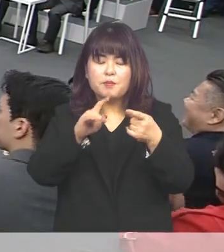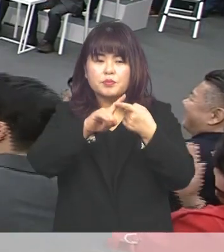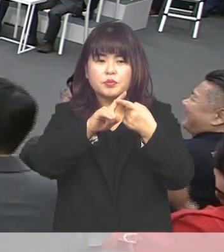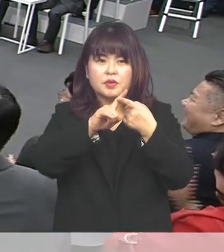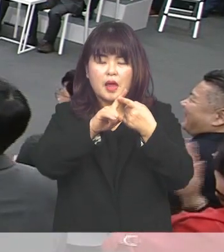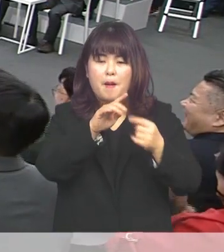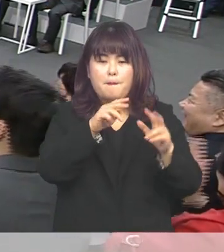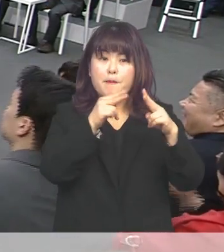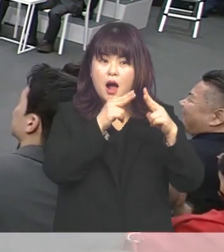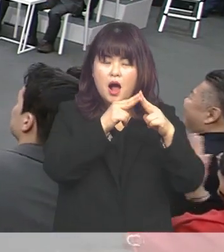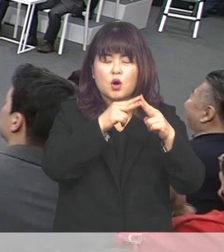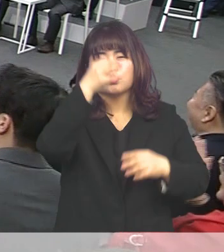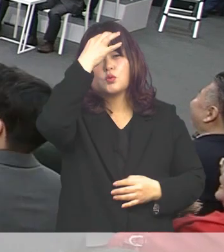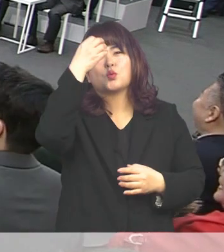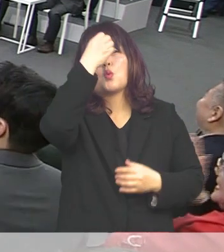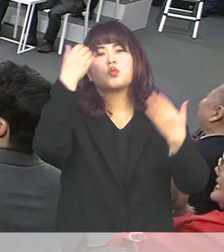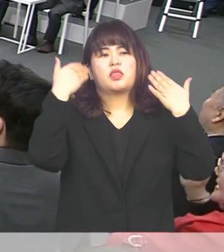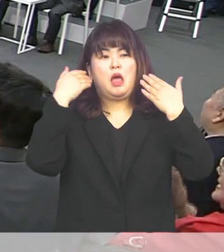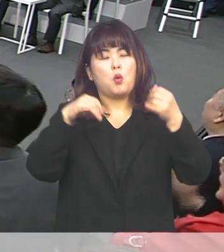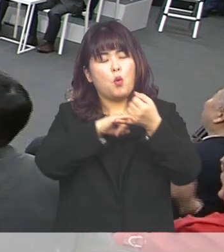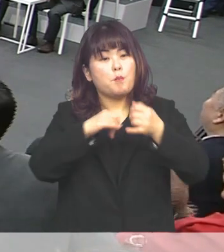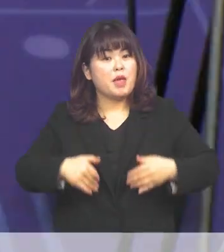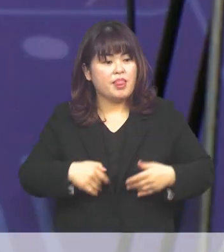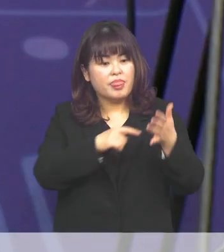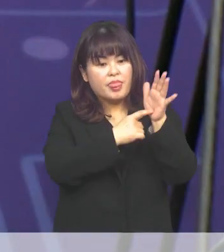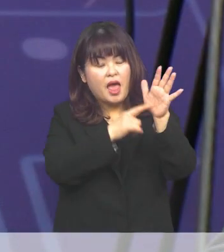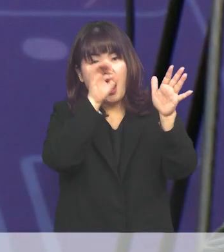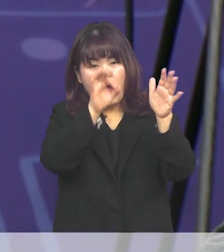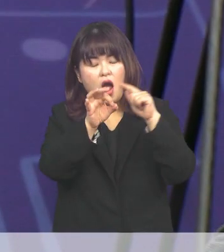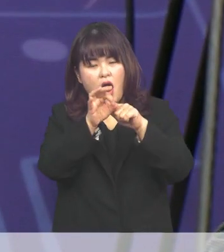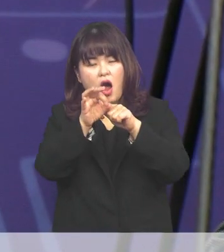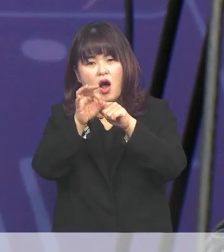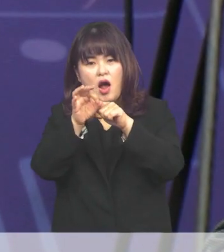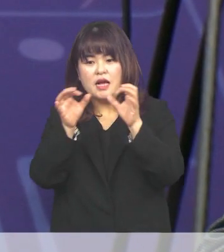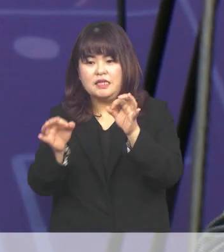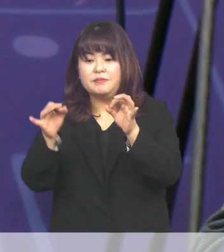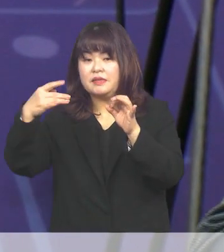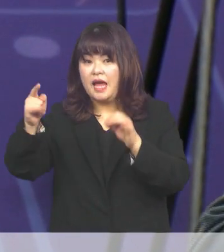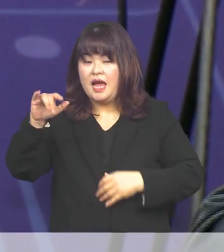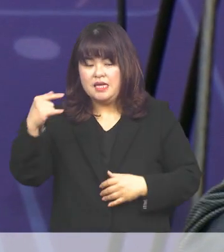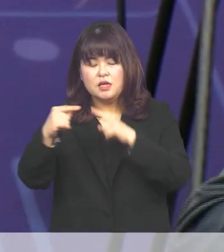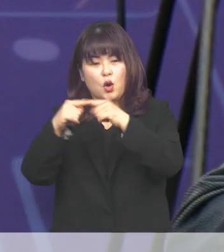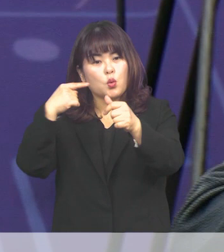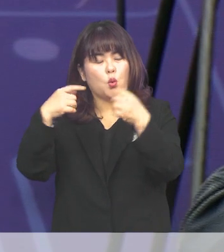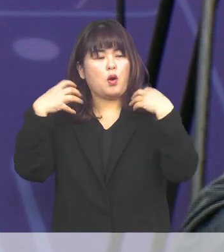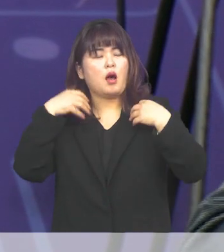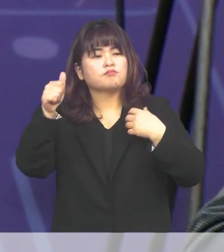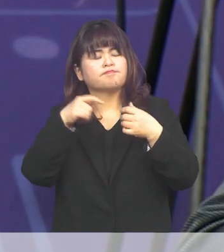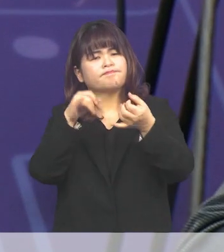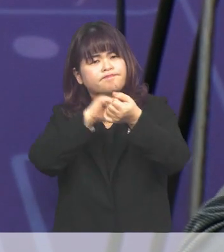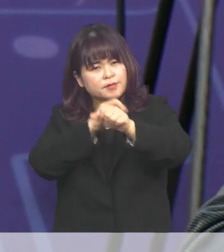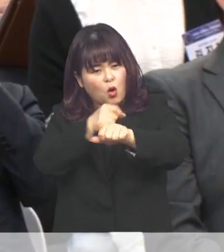마이스터고 필요성에 대한 질문에 경기도교육청 잉태의 교육감은 반도체 마이스터고가 용인에 조속히 설립될 수 있도록 적극